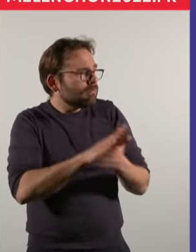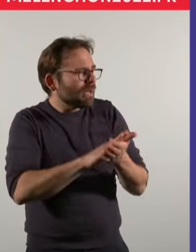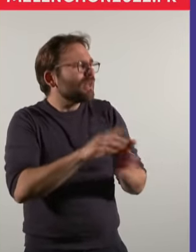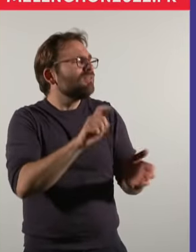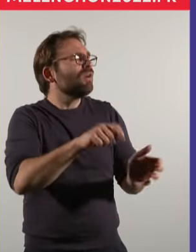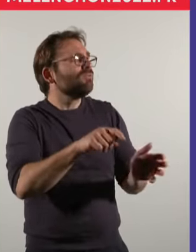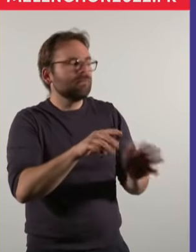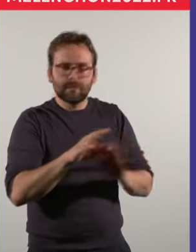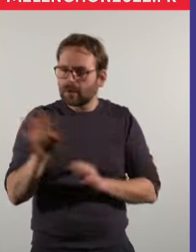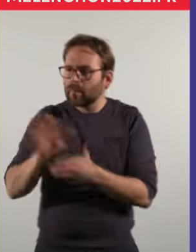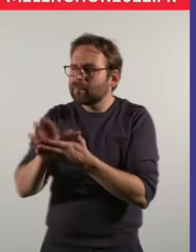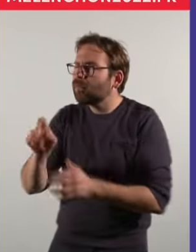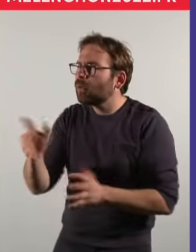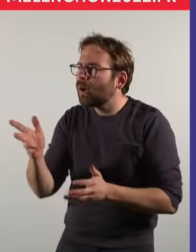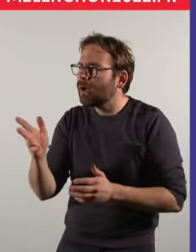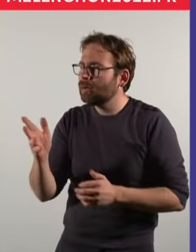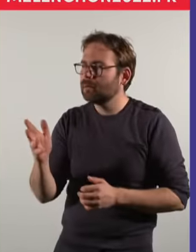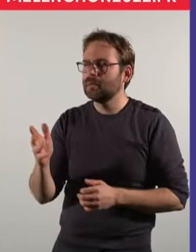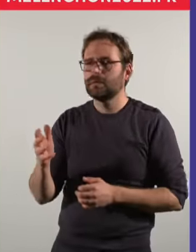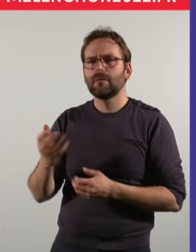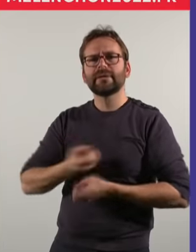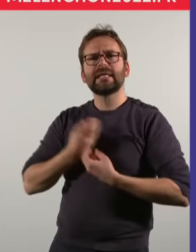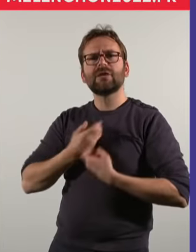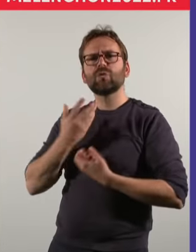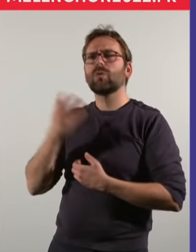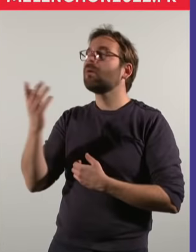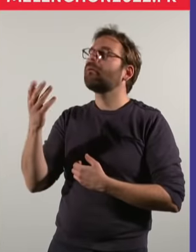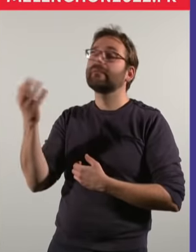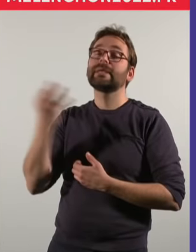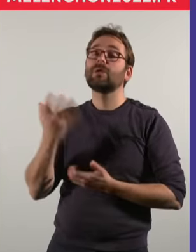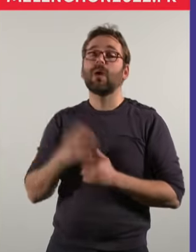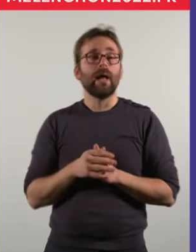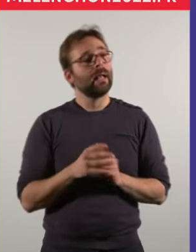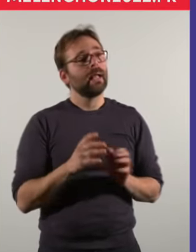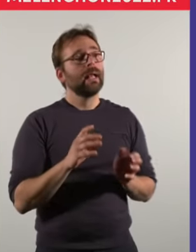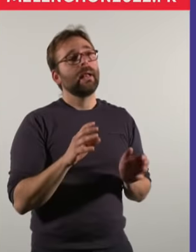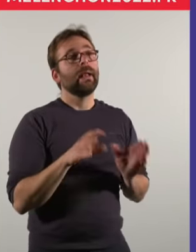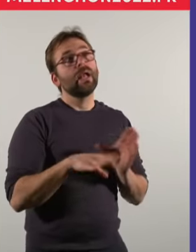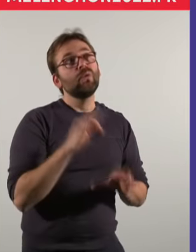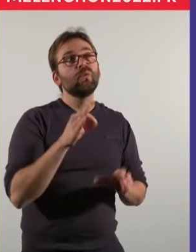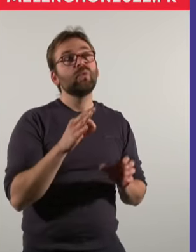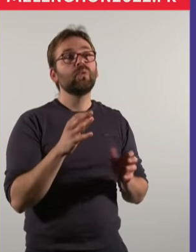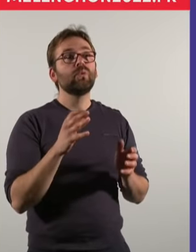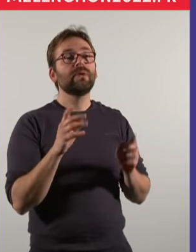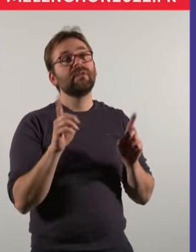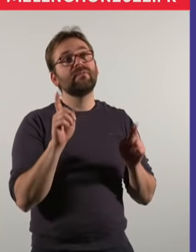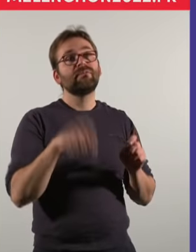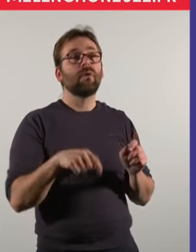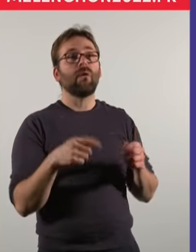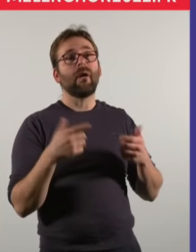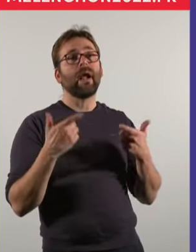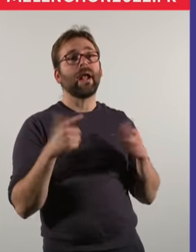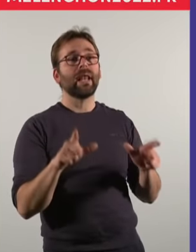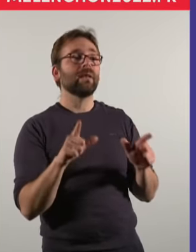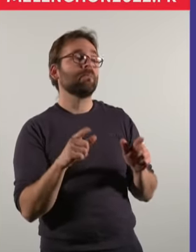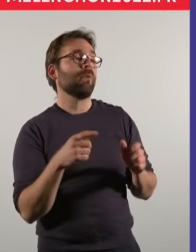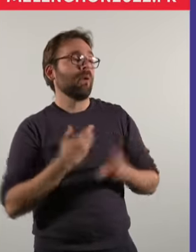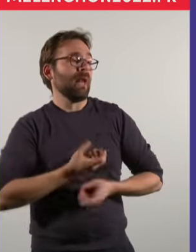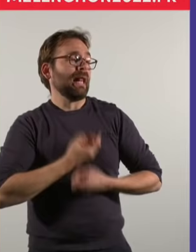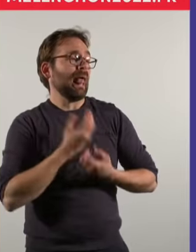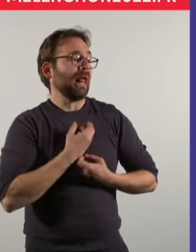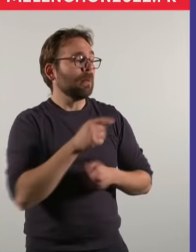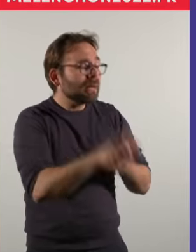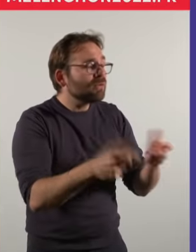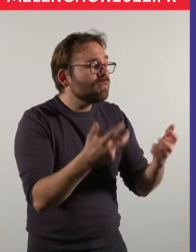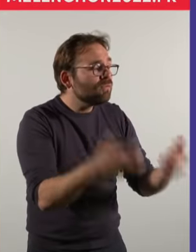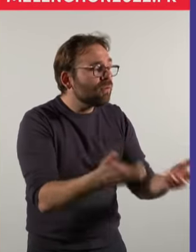pouvoir quoi ? Quand on a écouté la fin de son discours, ça voulait dire « Un élu, il a le droit de pouvoir faire exactement le contraire de ce que veulent